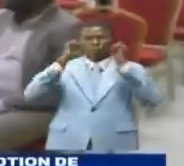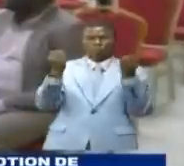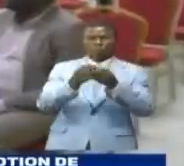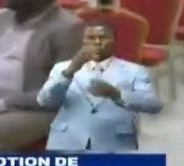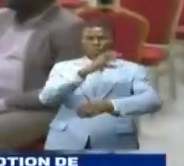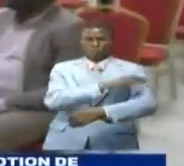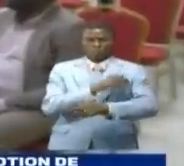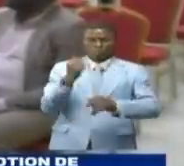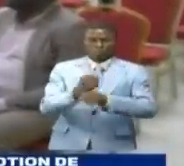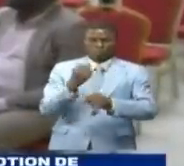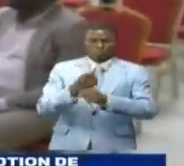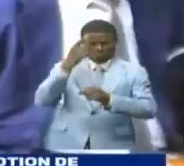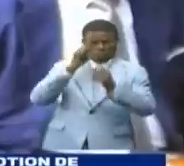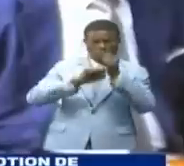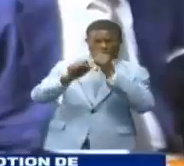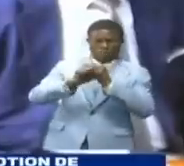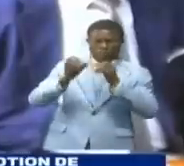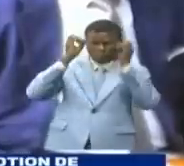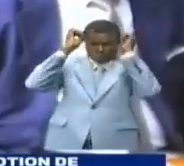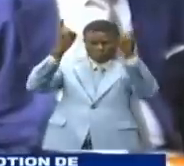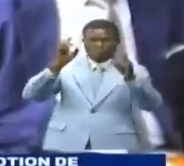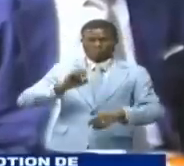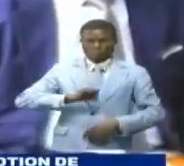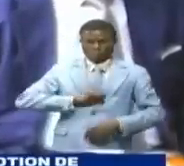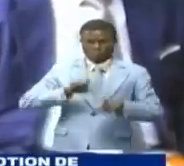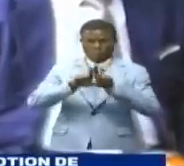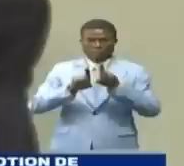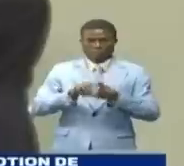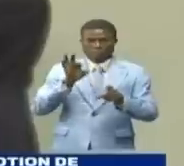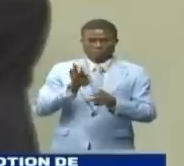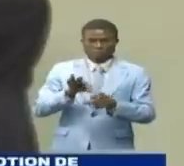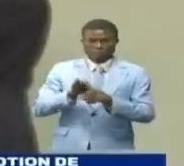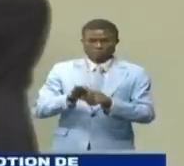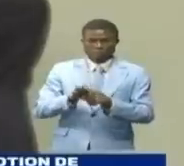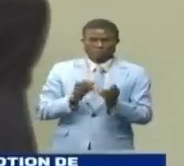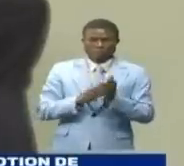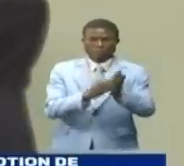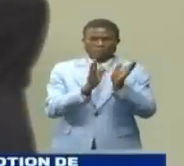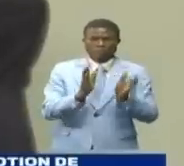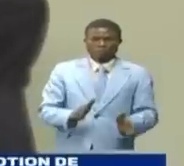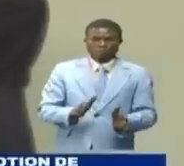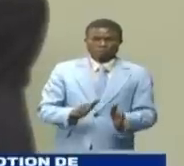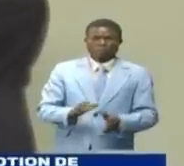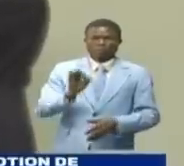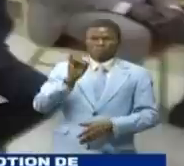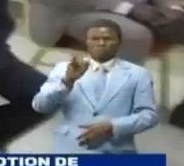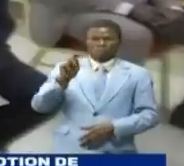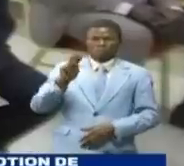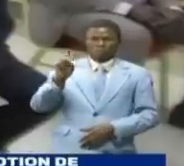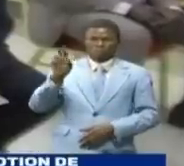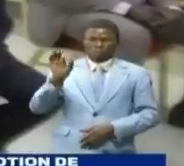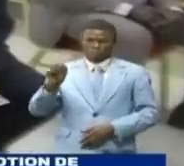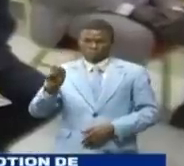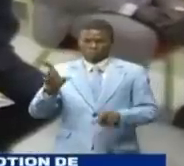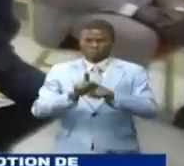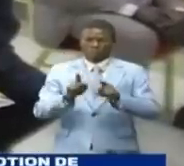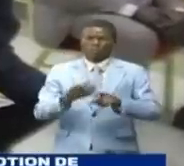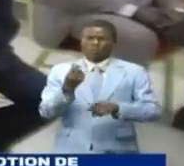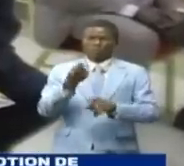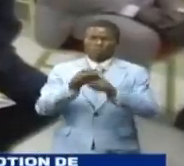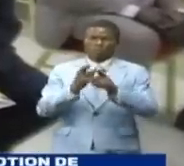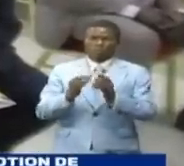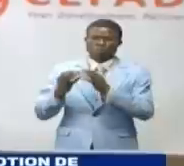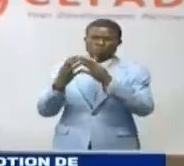qui œuvrent pour la promotion de l'éducation civique et électorale sous le leadership des INADES Formation avec l'appui financier de